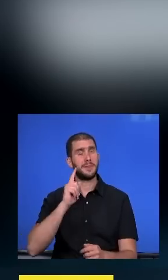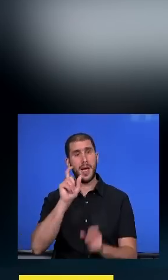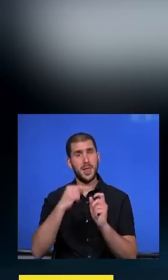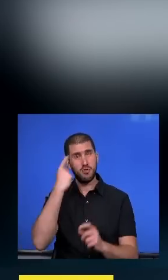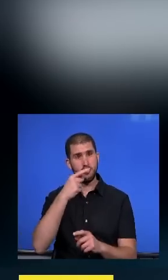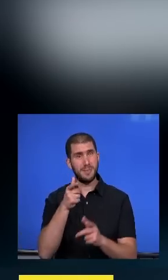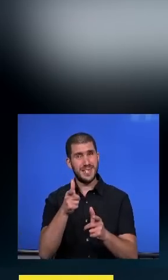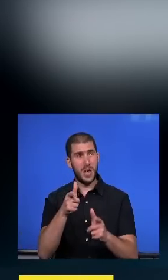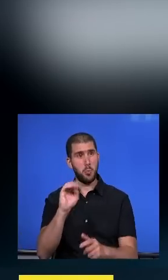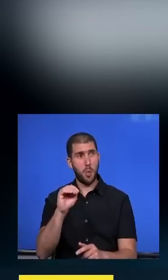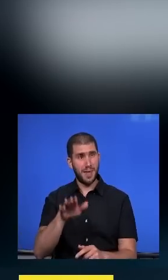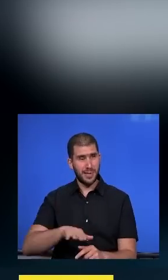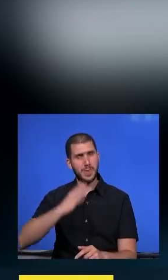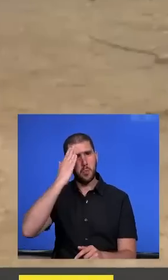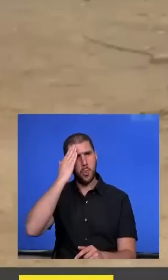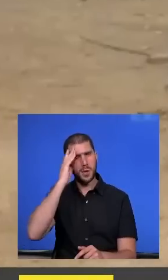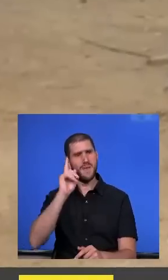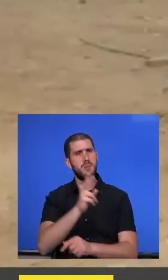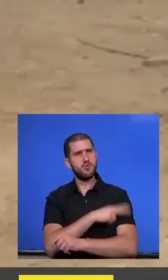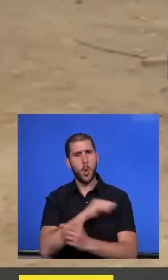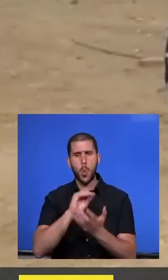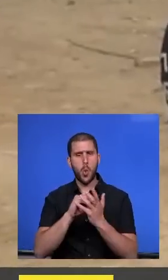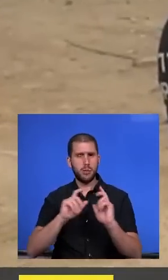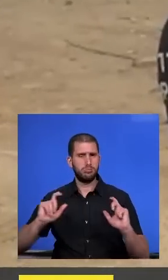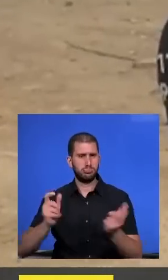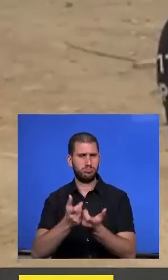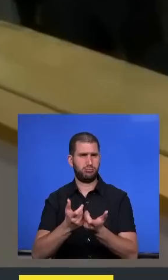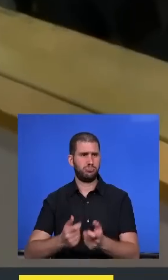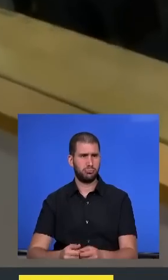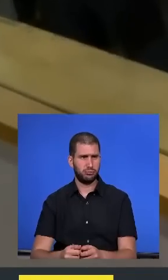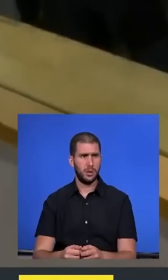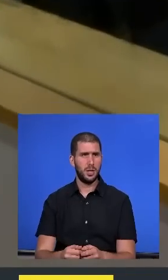בהם מוחמד הקטן ידועה, אך המשטרה עדיין לא שמה עליהם את ידיה.